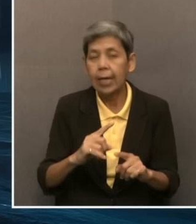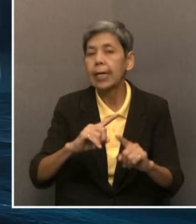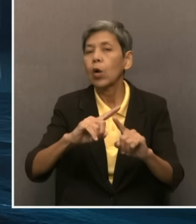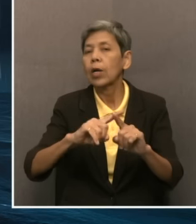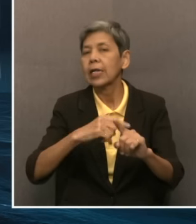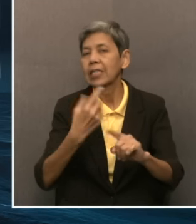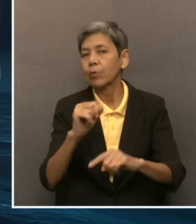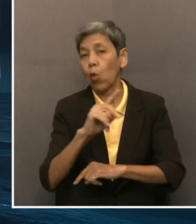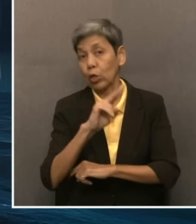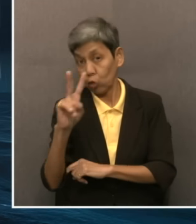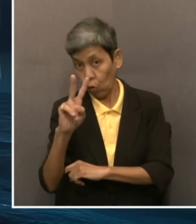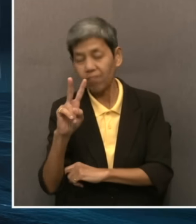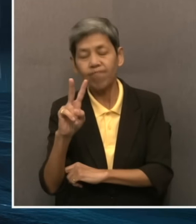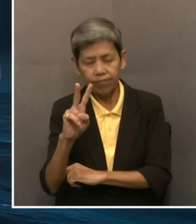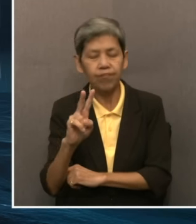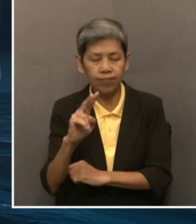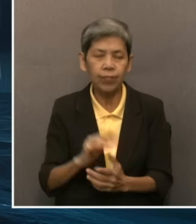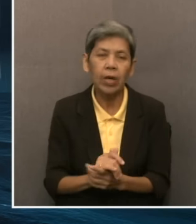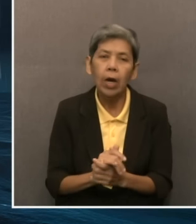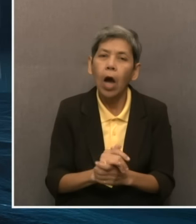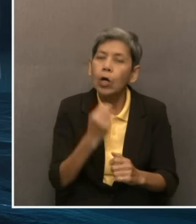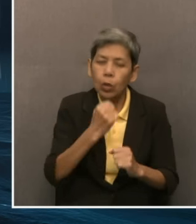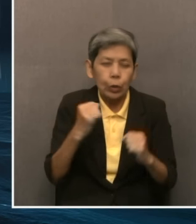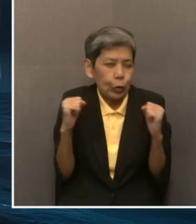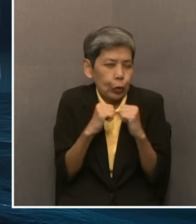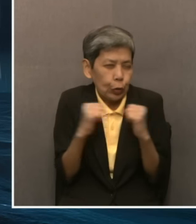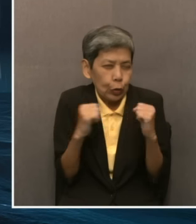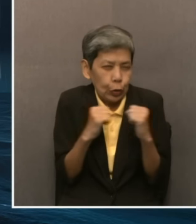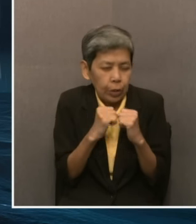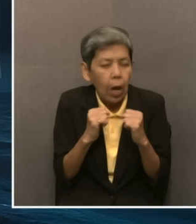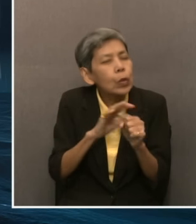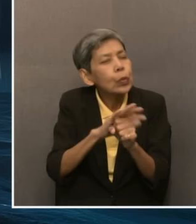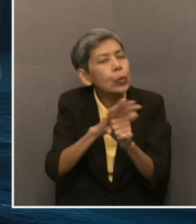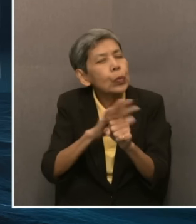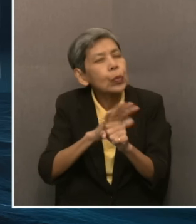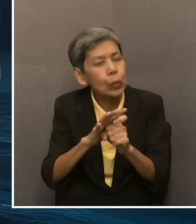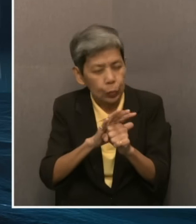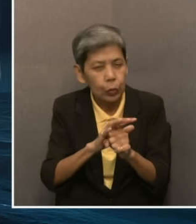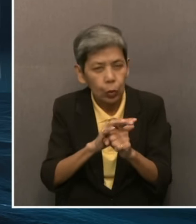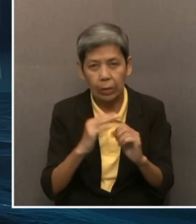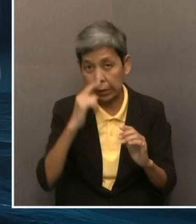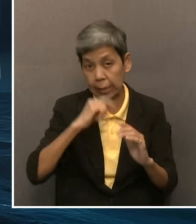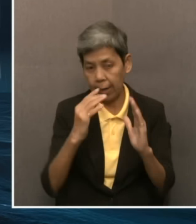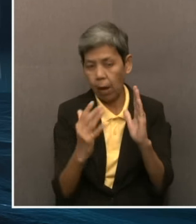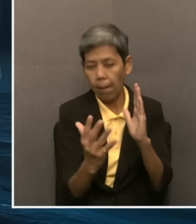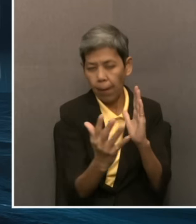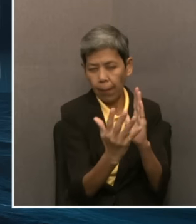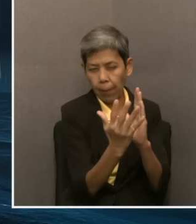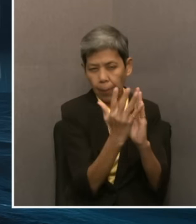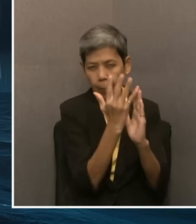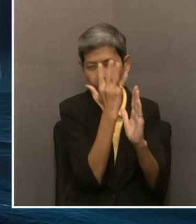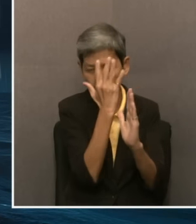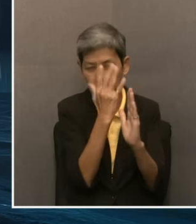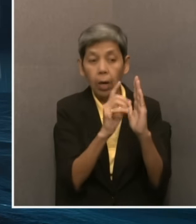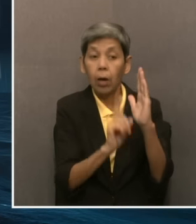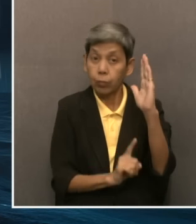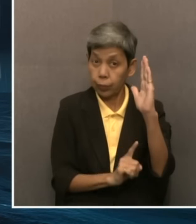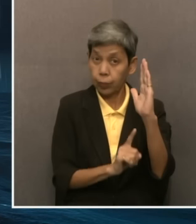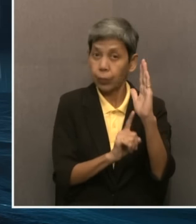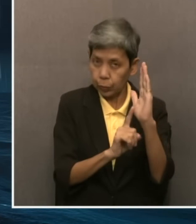บริเวณความกดอากาศสูงหรือมวลอากาศเย็นกำลังอ่อนได้ปกคลุมประเทศไทยตอนบนทำให้อุณหภูมิสูง